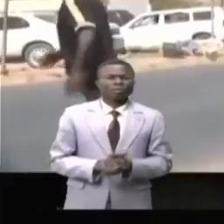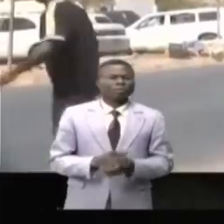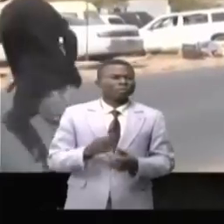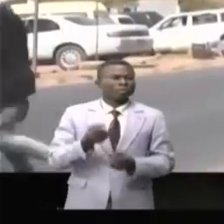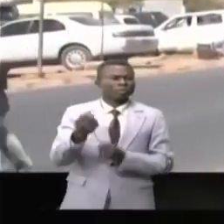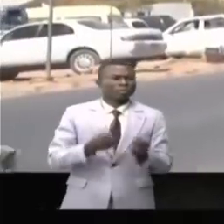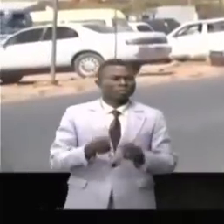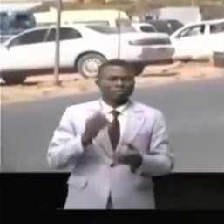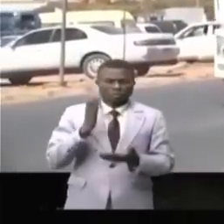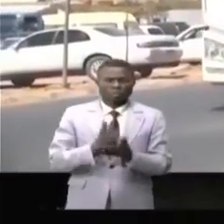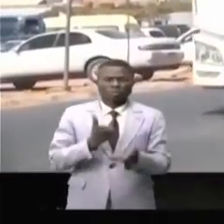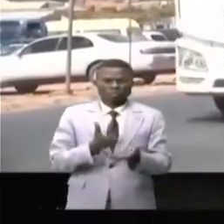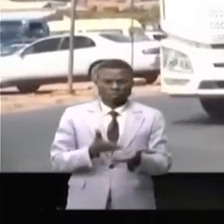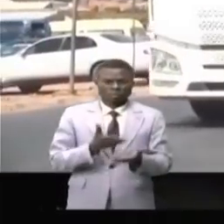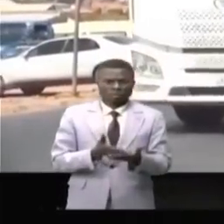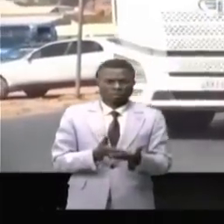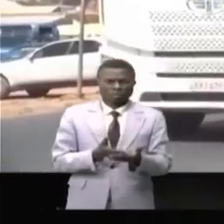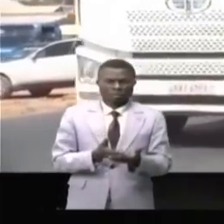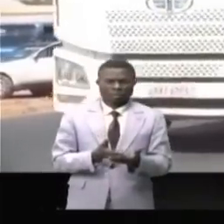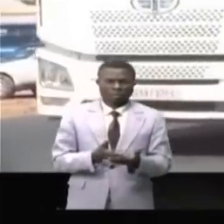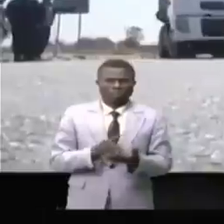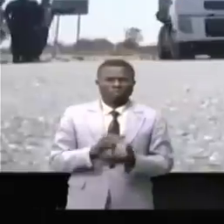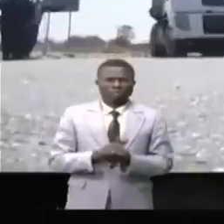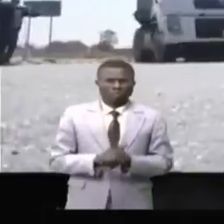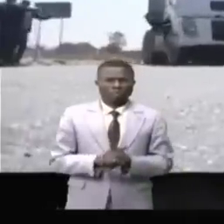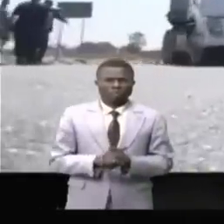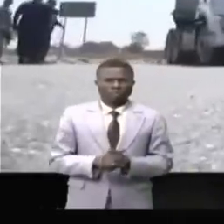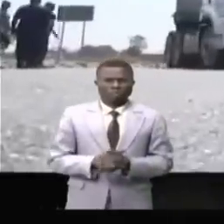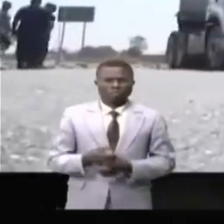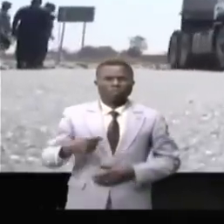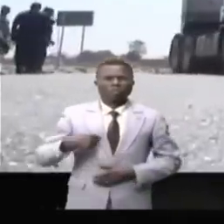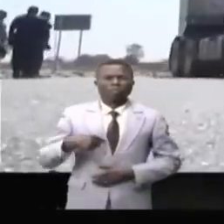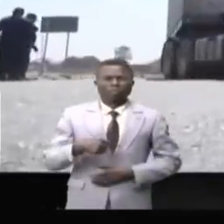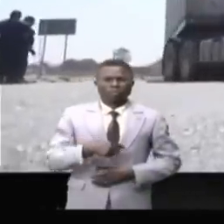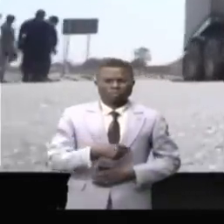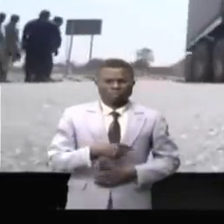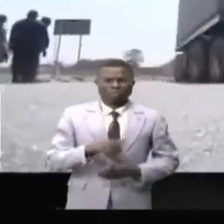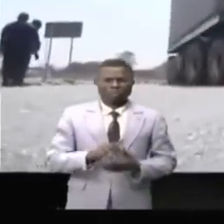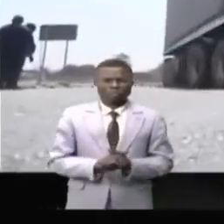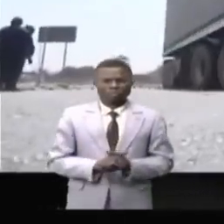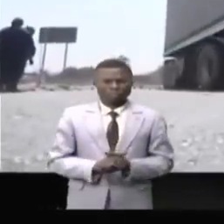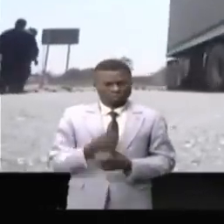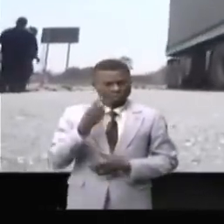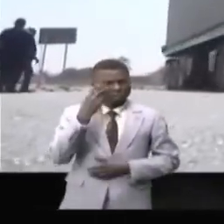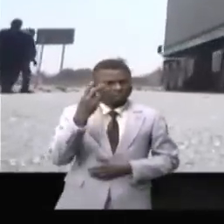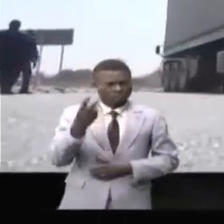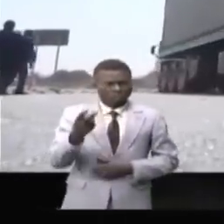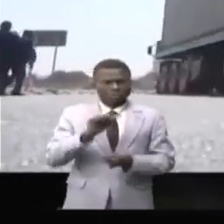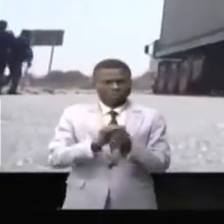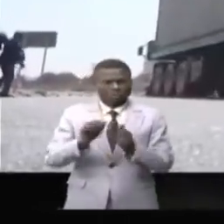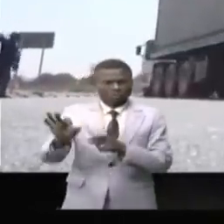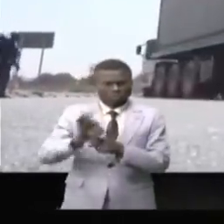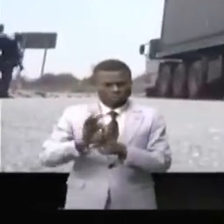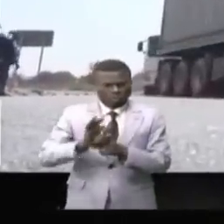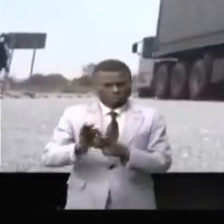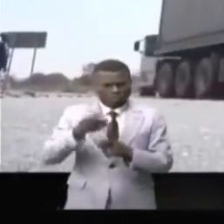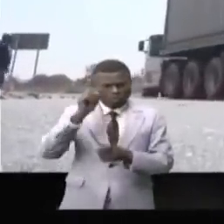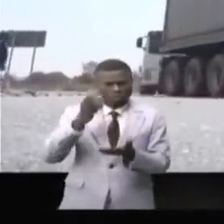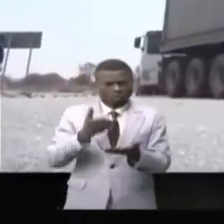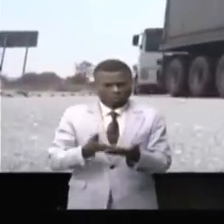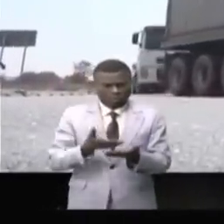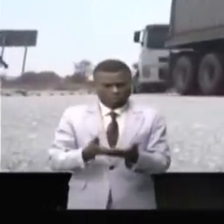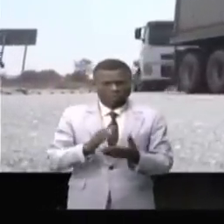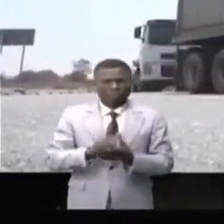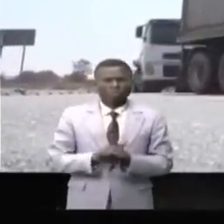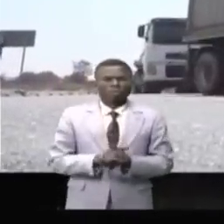véhicules qui traînaient sur la route ont été convoyés par le gouverneur Jacques Ablakato jusqu'à Kasumbalesa village pour des formalités douanières.